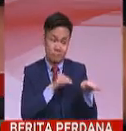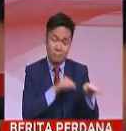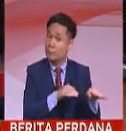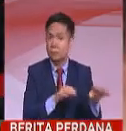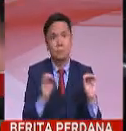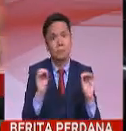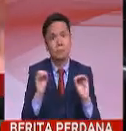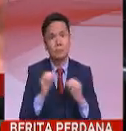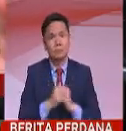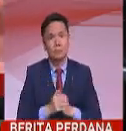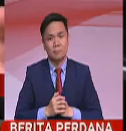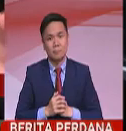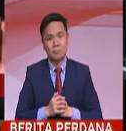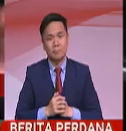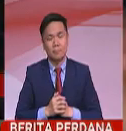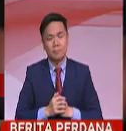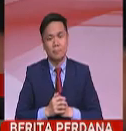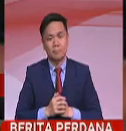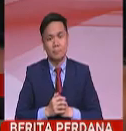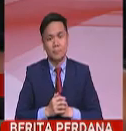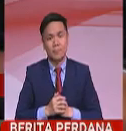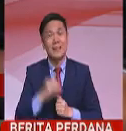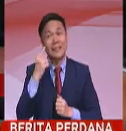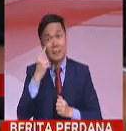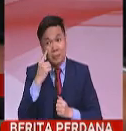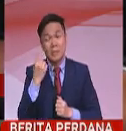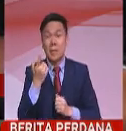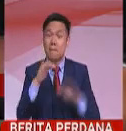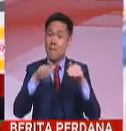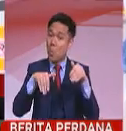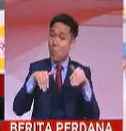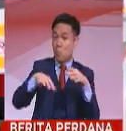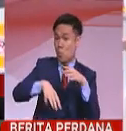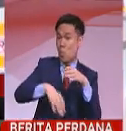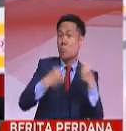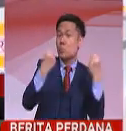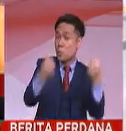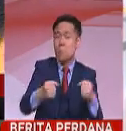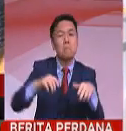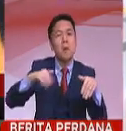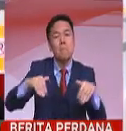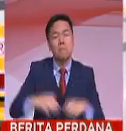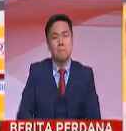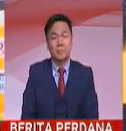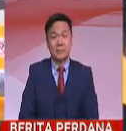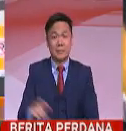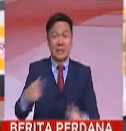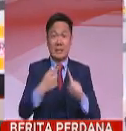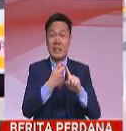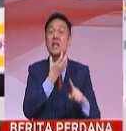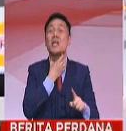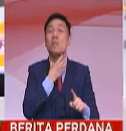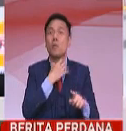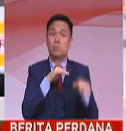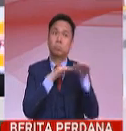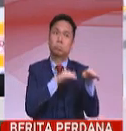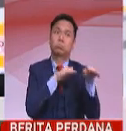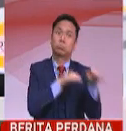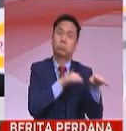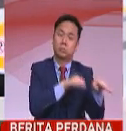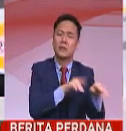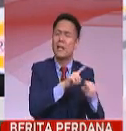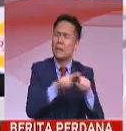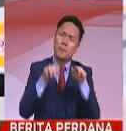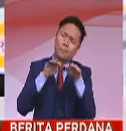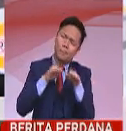di raya. Saya rasa orang tak ramai orang keluar saya rasa. Trafik daripada Ipoh memang jam tapi masih